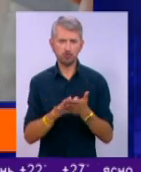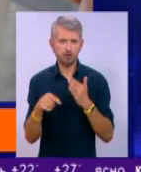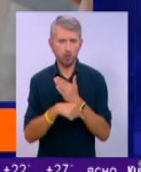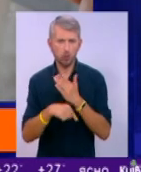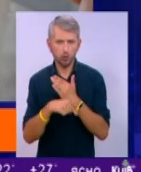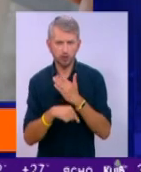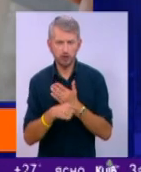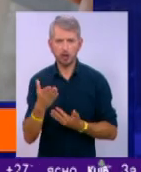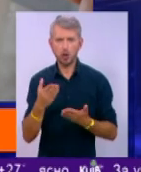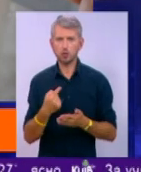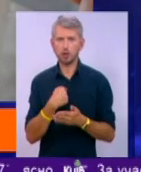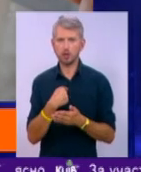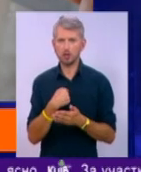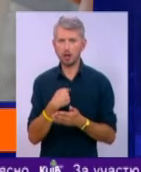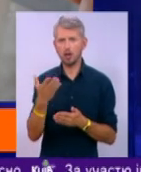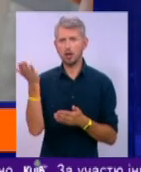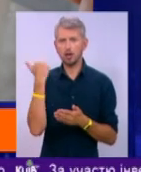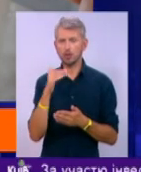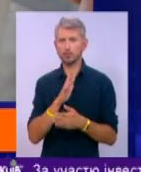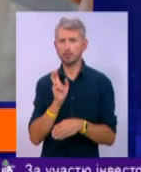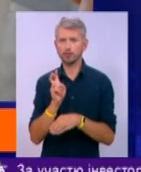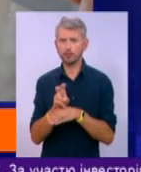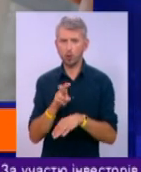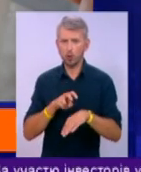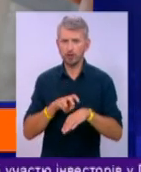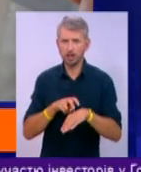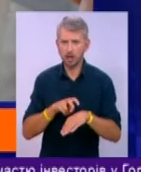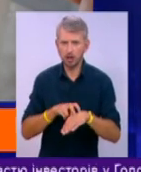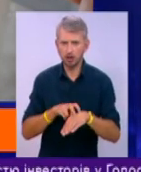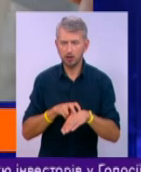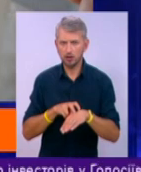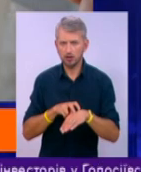корупція? Якщо я сам саме раніше йшов до лікаря